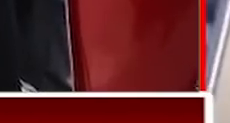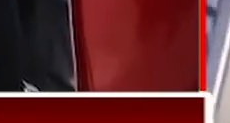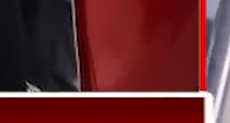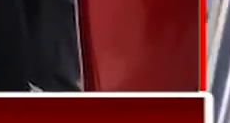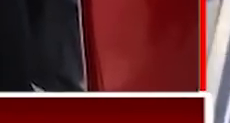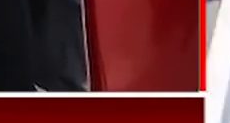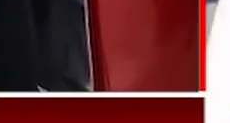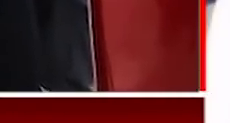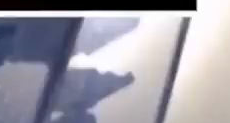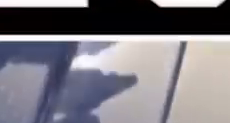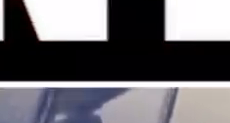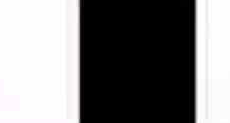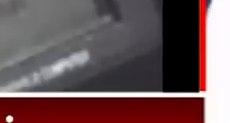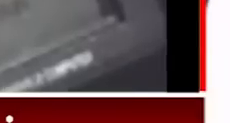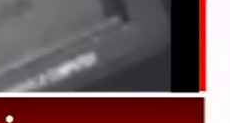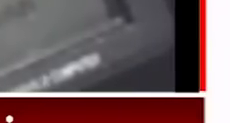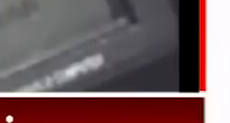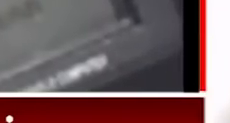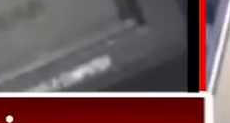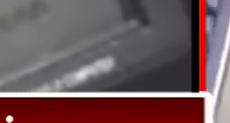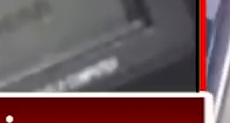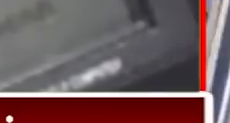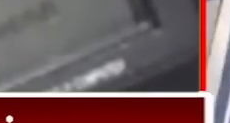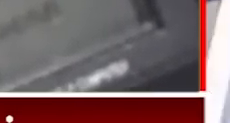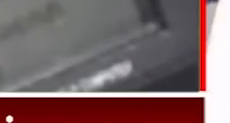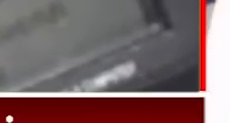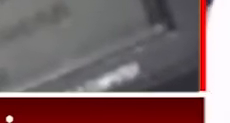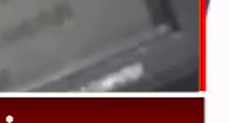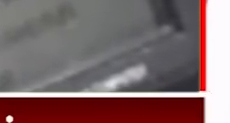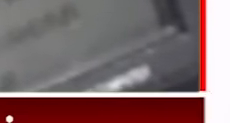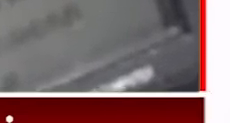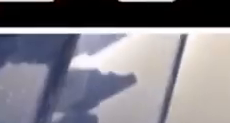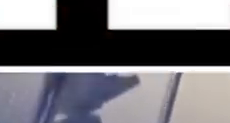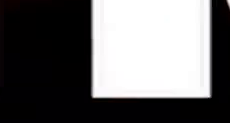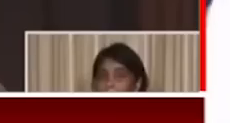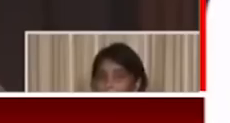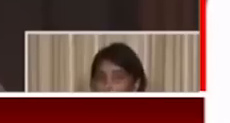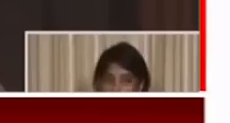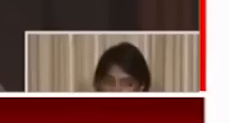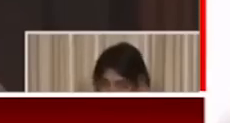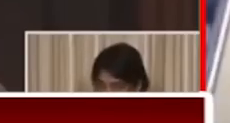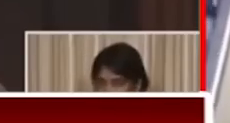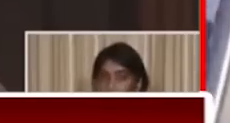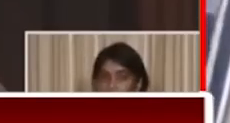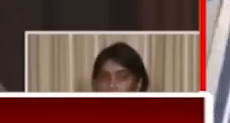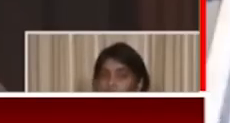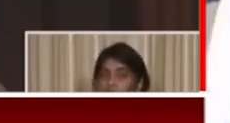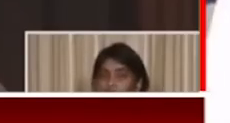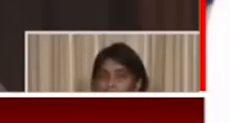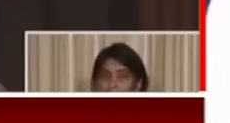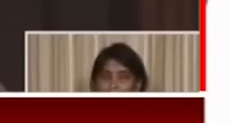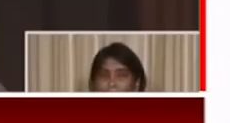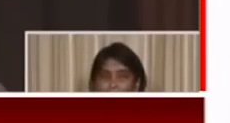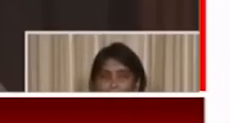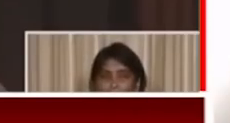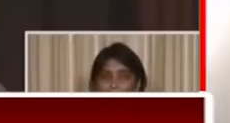எரிபொருட்களுக்கு தட்டுப்பாடு ஏற்படும் அபாயம். மீண்டும் பேருந்து கட்டணங்களில் திருத்தம், வெளியான தகவல். வடக்கு கிழக்கை அரசுக்கு